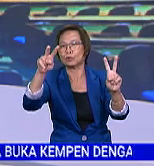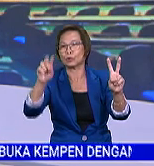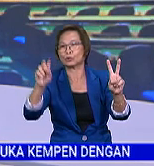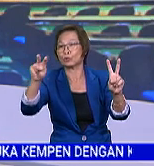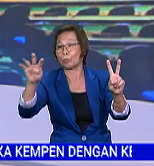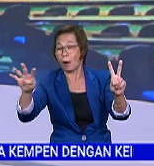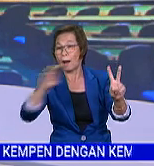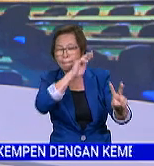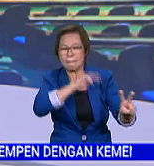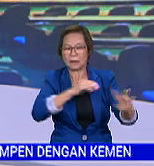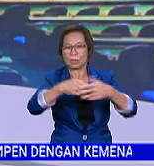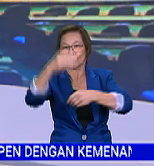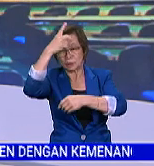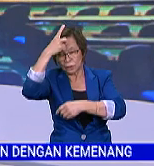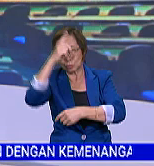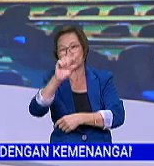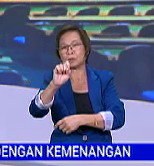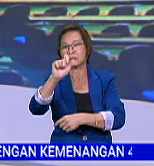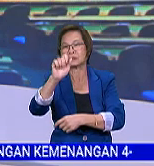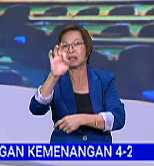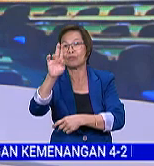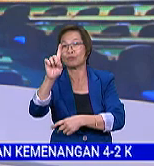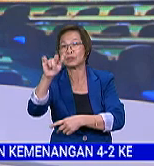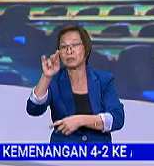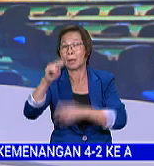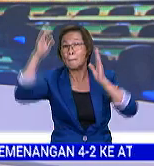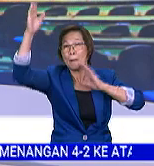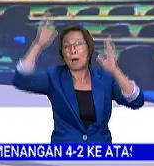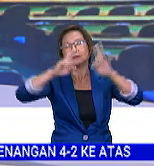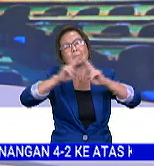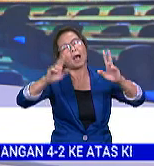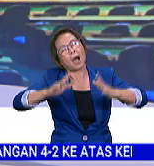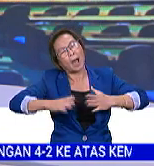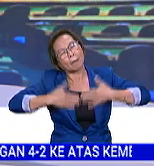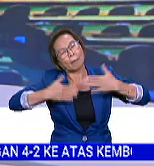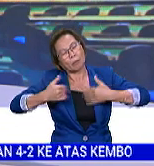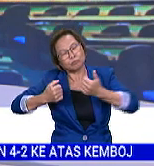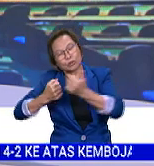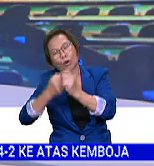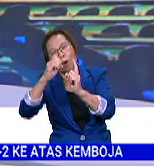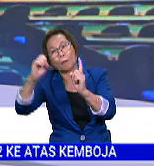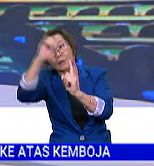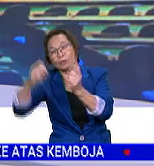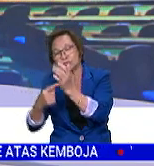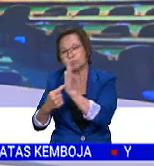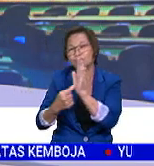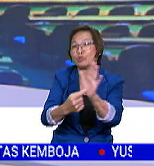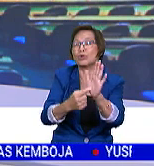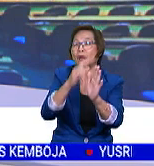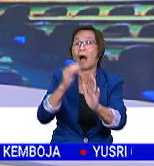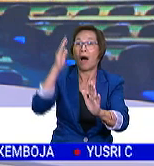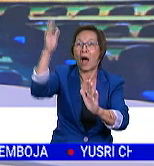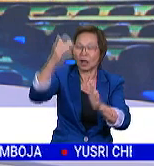2022-2024. Menteri Luar Datuk Saifuddin Abdullah berkata, Malaysia sangat berbesar hati dengan sokongan padu yang ditunjukkan dan